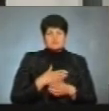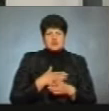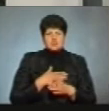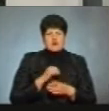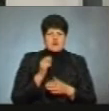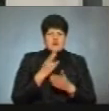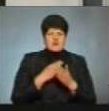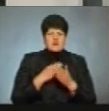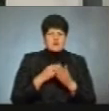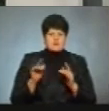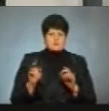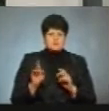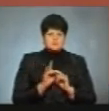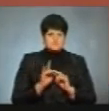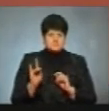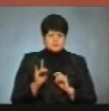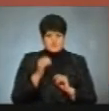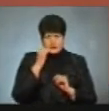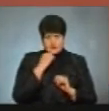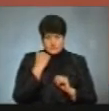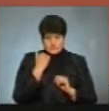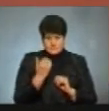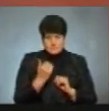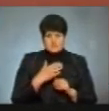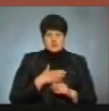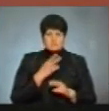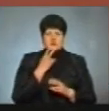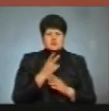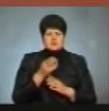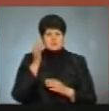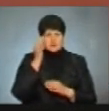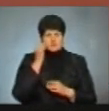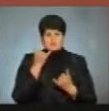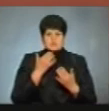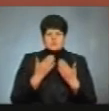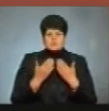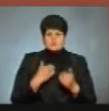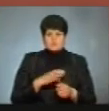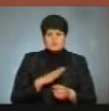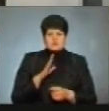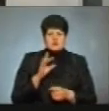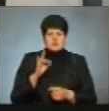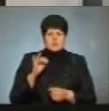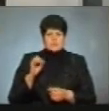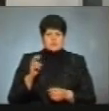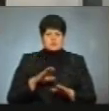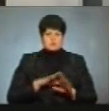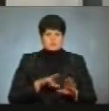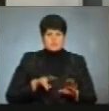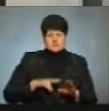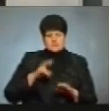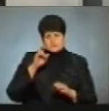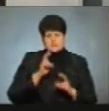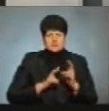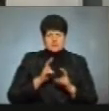наші атракціони. Добре, що ж, я вам дуже дякую. А нашим глядачам нагадую, що сьогодні ми спілкувалися з Василем Романюком, заступником